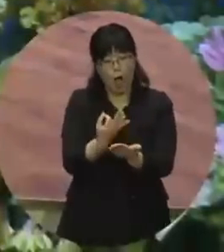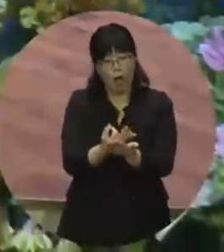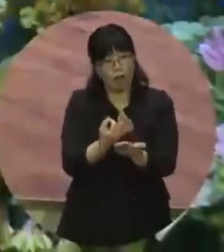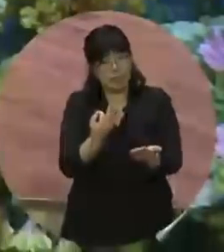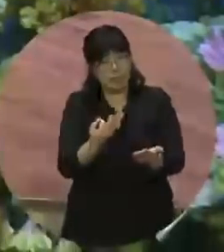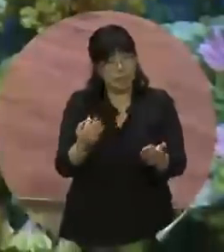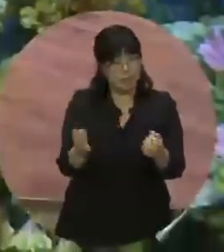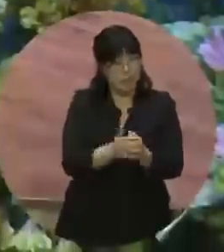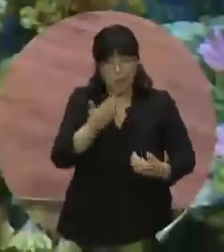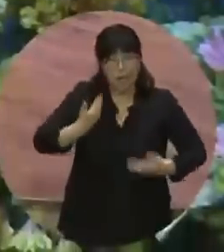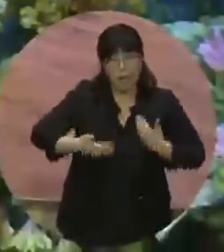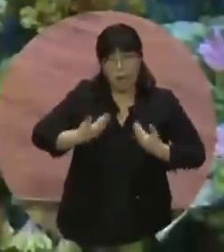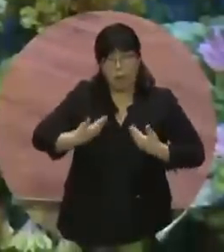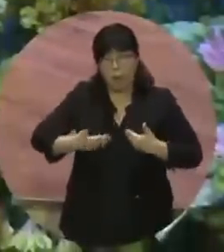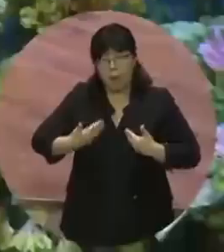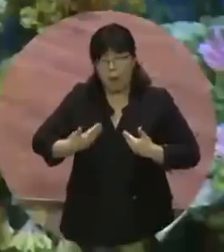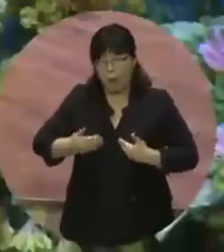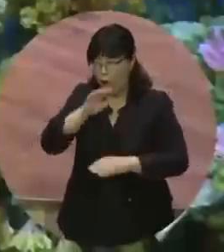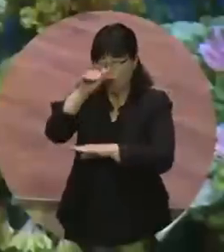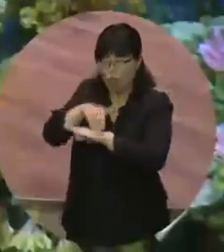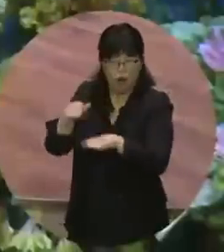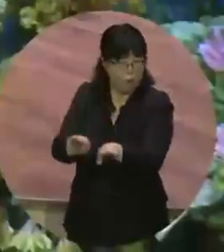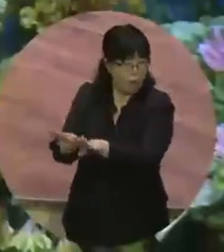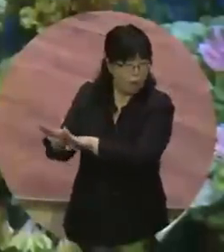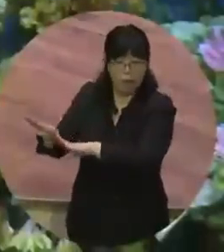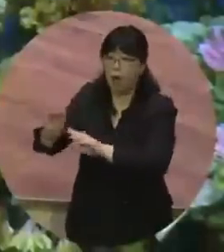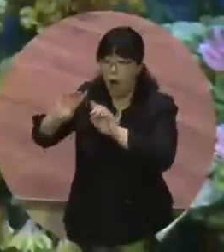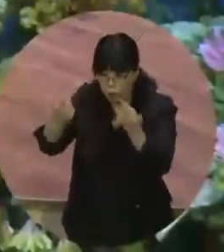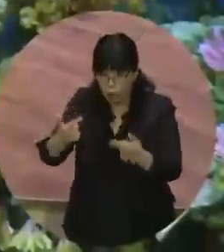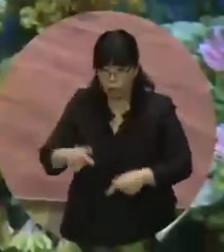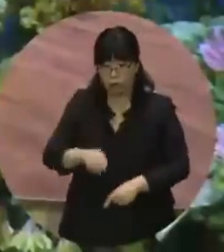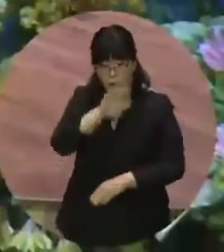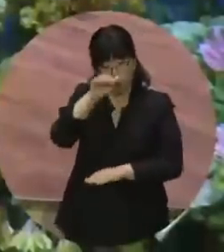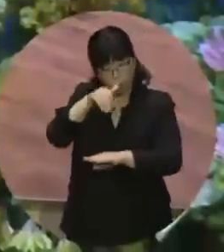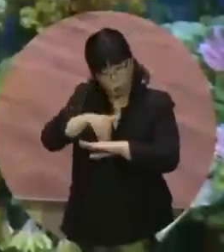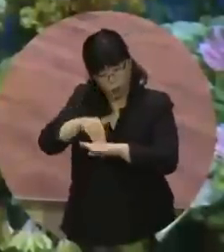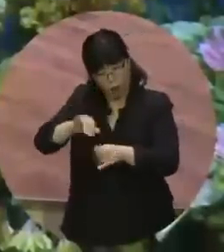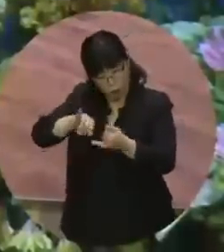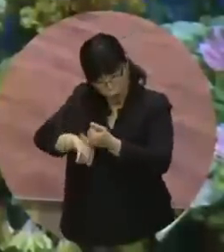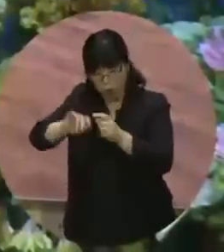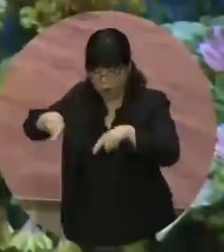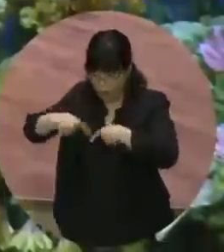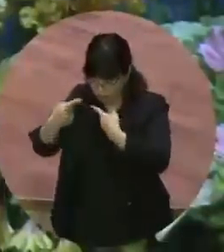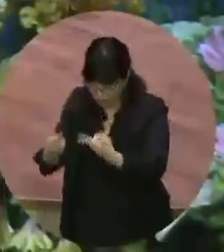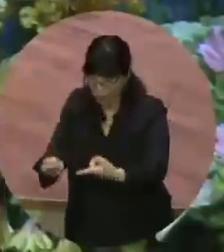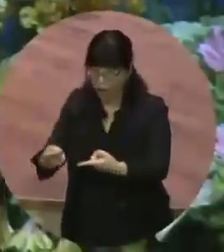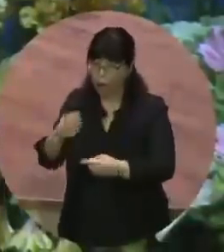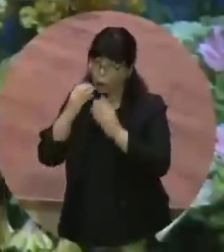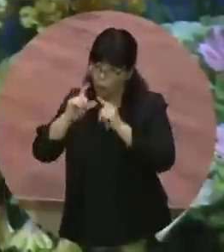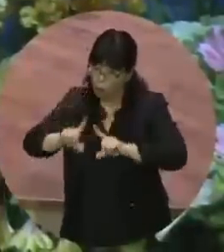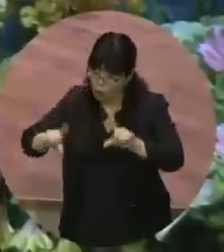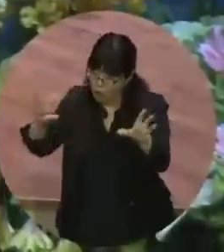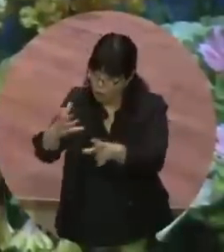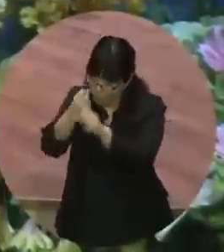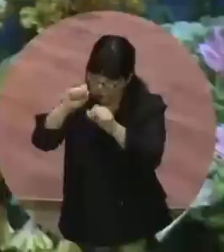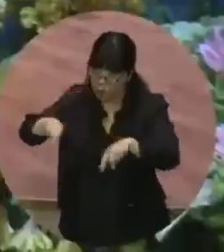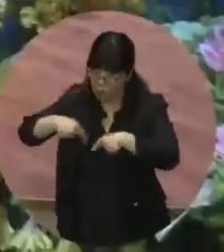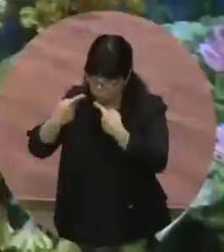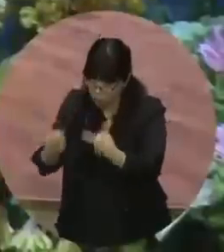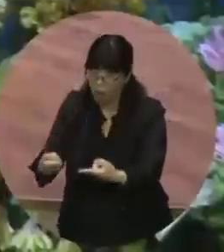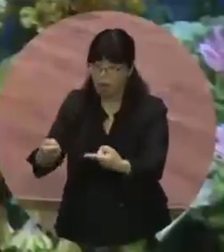영적으로 깨어있는 거. 그게 큰 영적 은혜라. 아멘. 그게 영적으로 하나님 앞에서 모든 그 성령